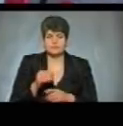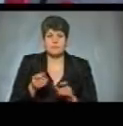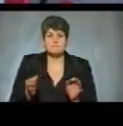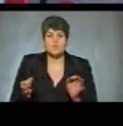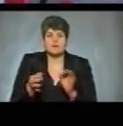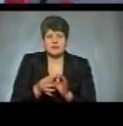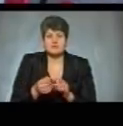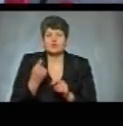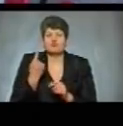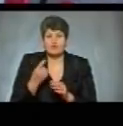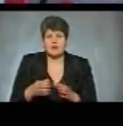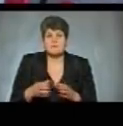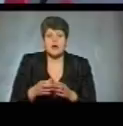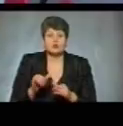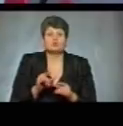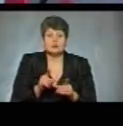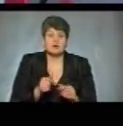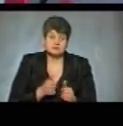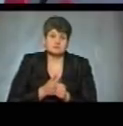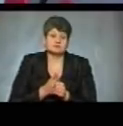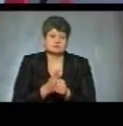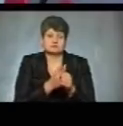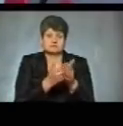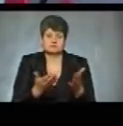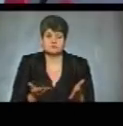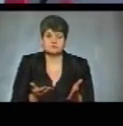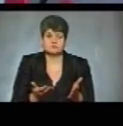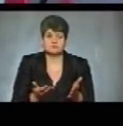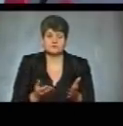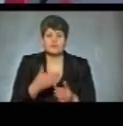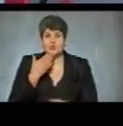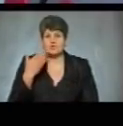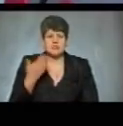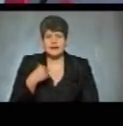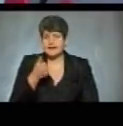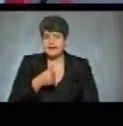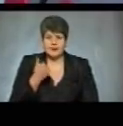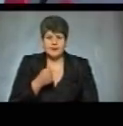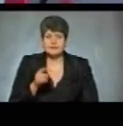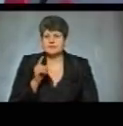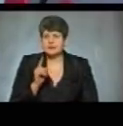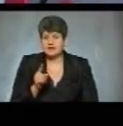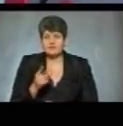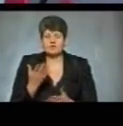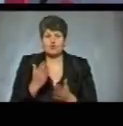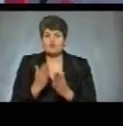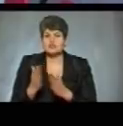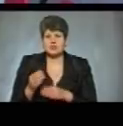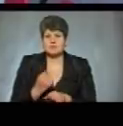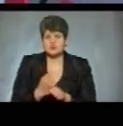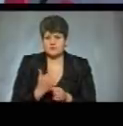до одної бригади, і куди вона, туди ми за ними мандруємо. Останній рік, навіть в якому режимі ми